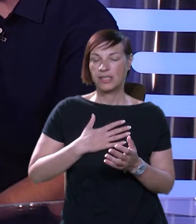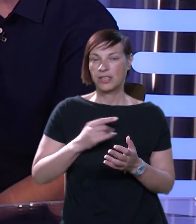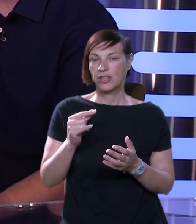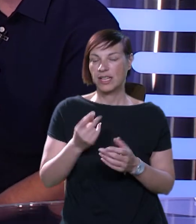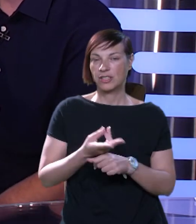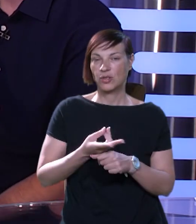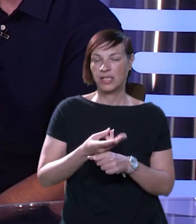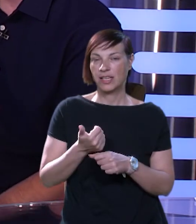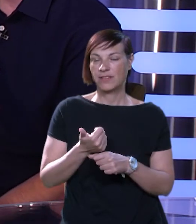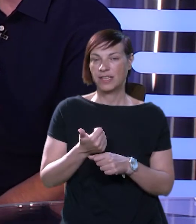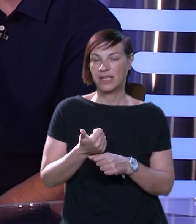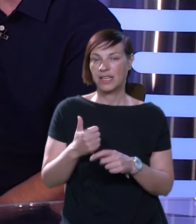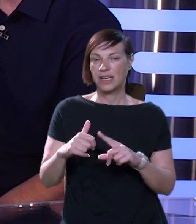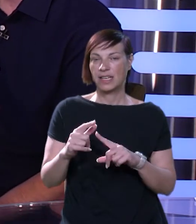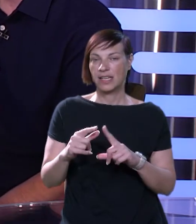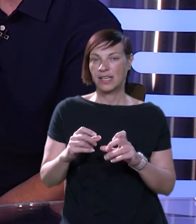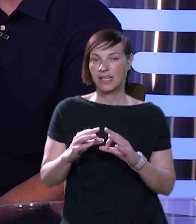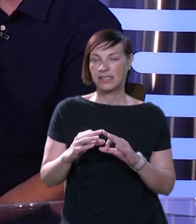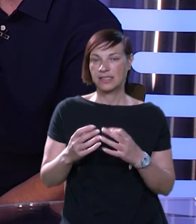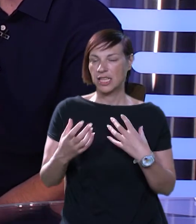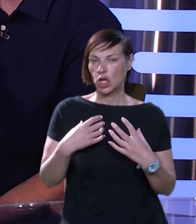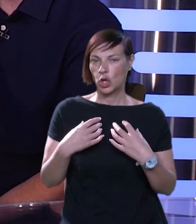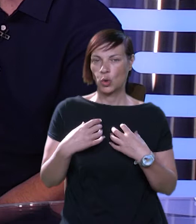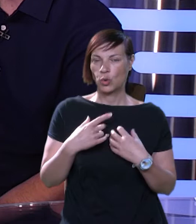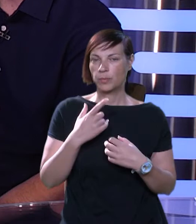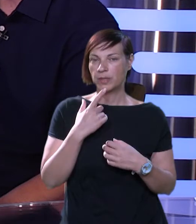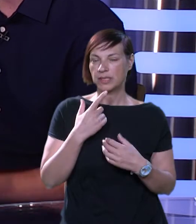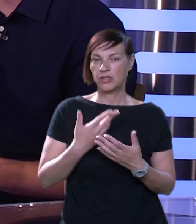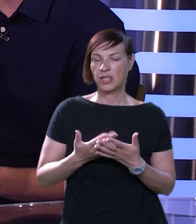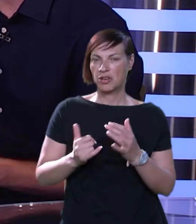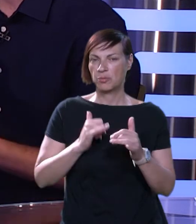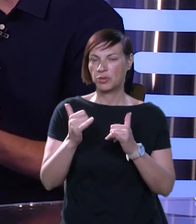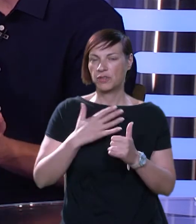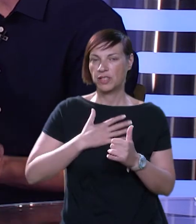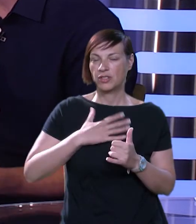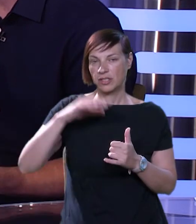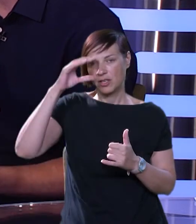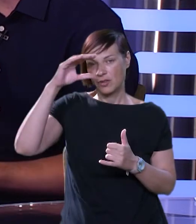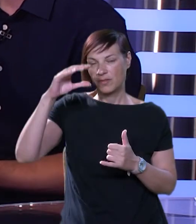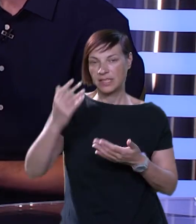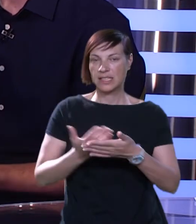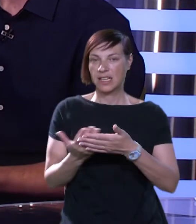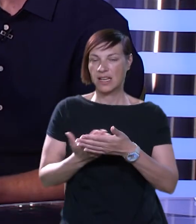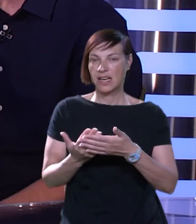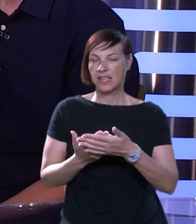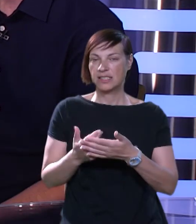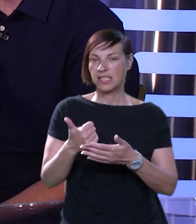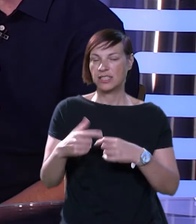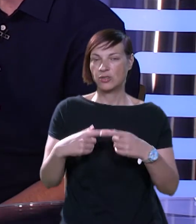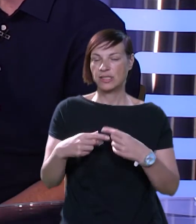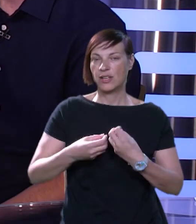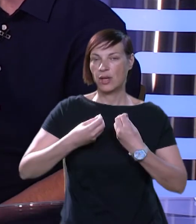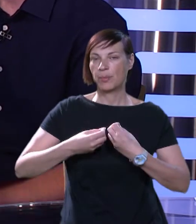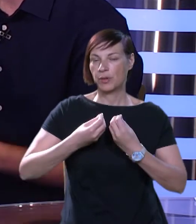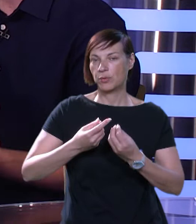mnom na jednoj kratkoj kavi, jedan kanadski producent i glumac koji je tu bio na proputovanju i htio vidjeti kazalište. I jednu seriju